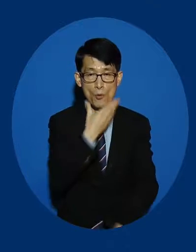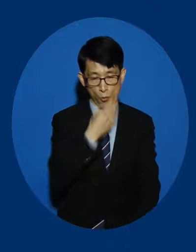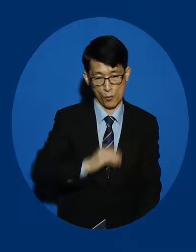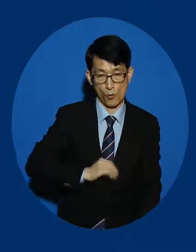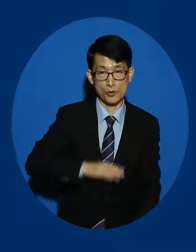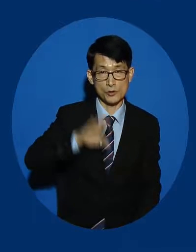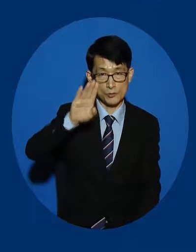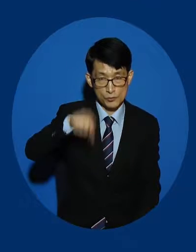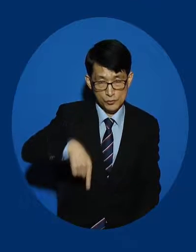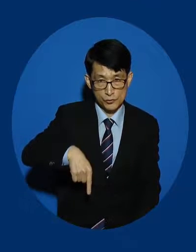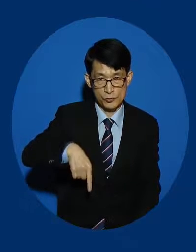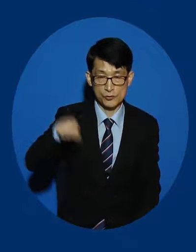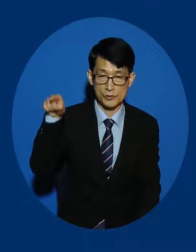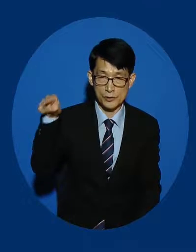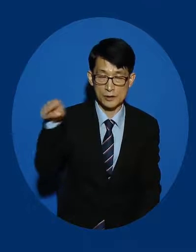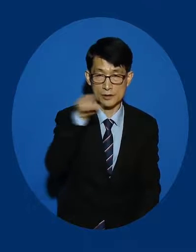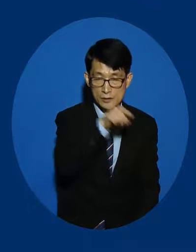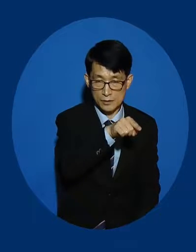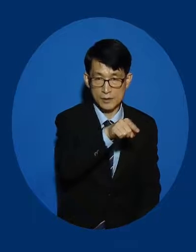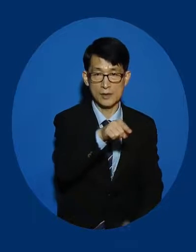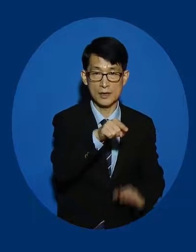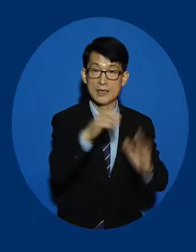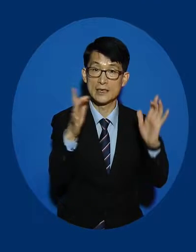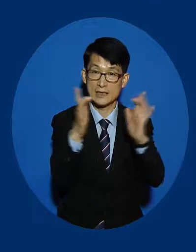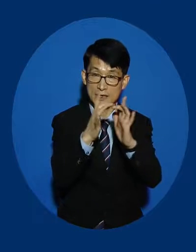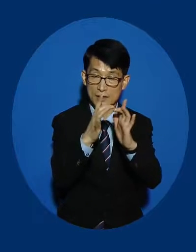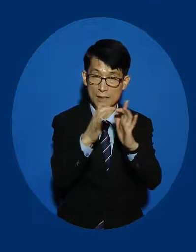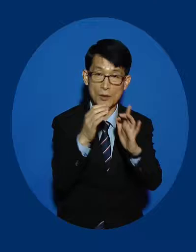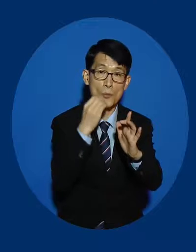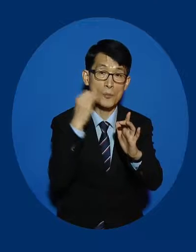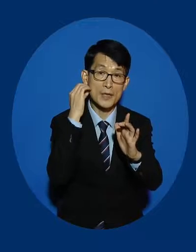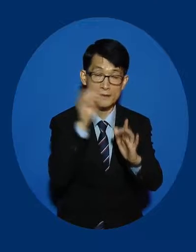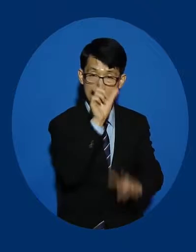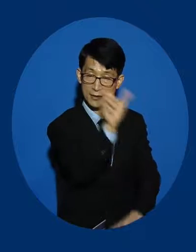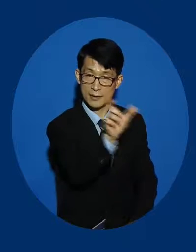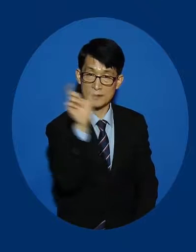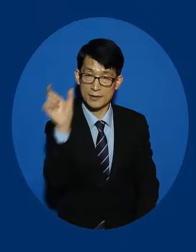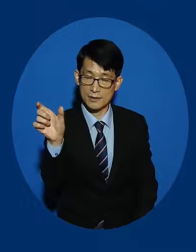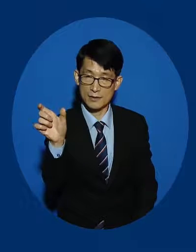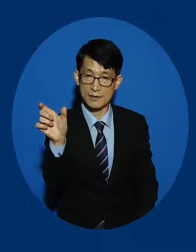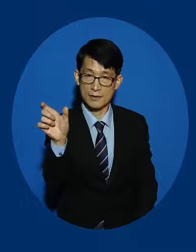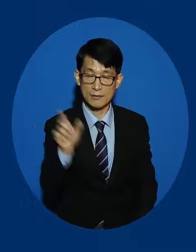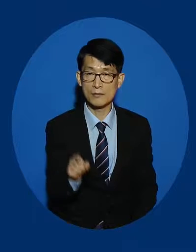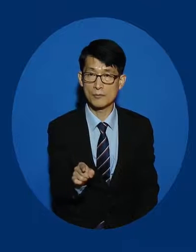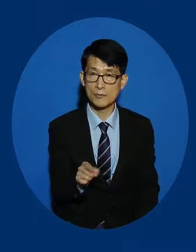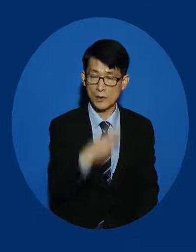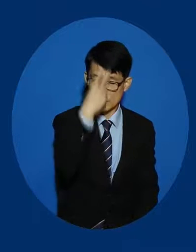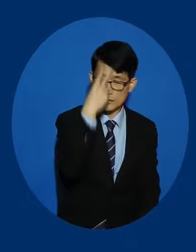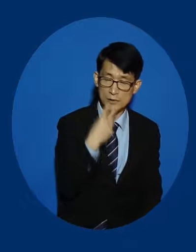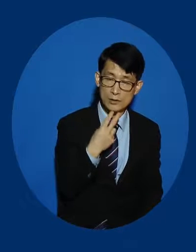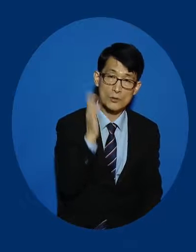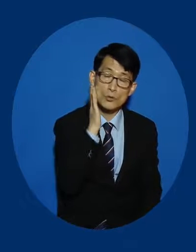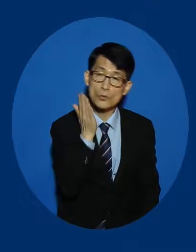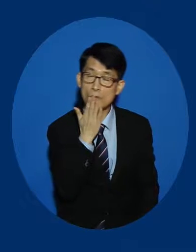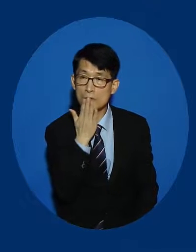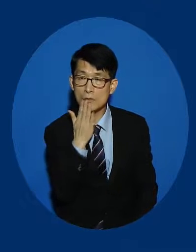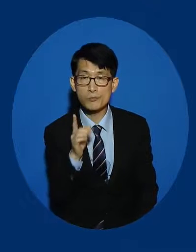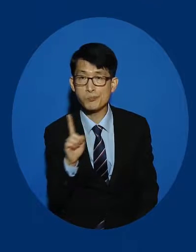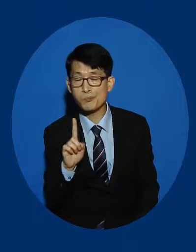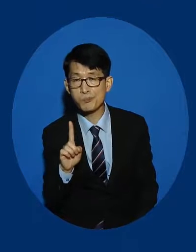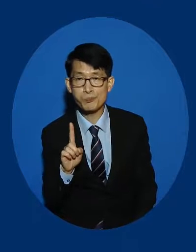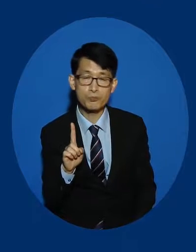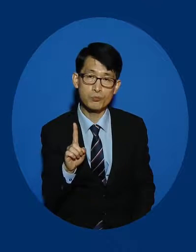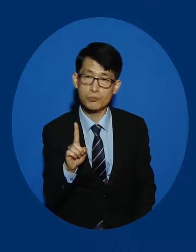보건복지부라든가 질병관리본부 홈페이지다 그 정보를 올리고 하는데 사실 시각장애인이나 청각장애인들은 사실 정보가